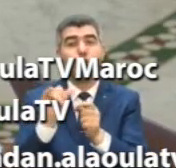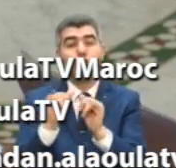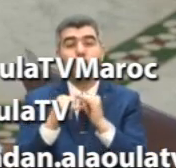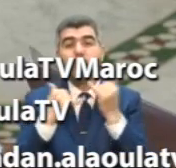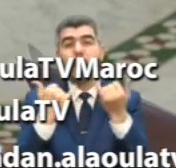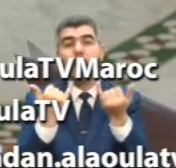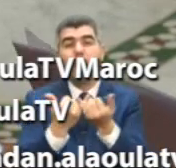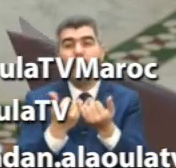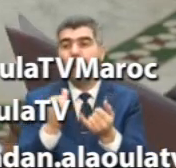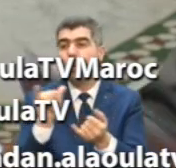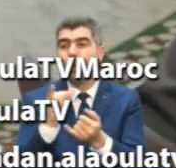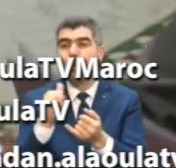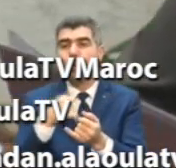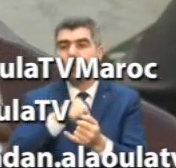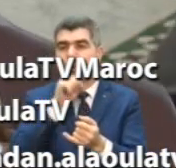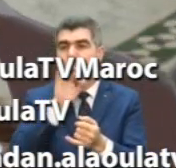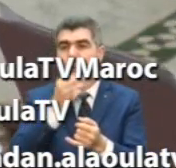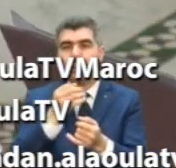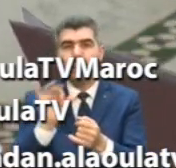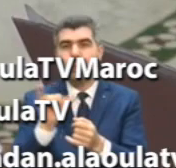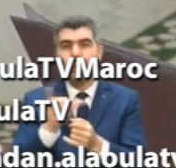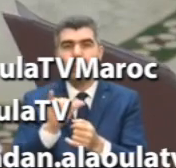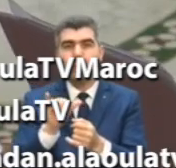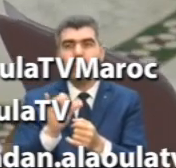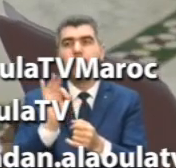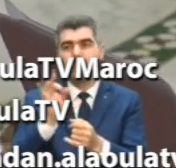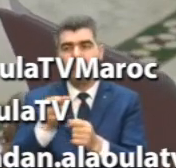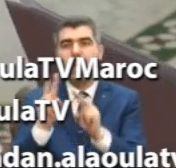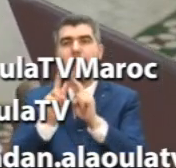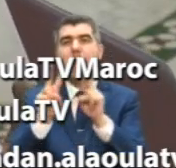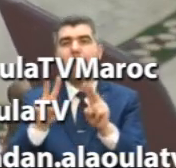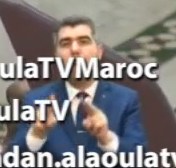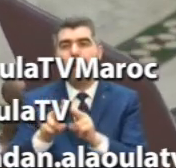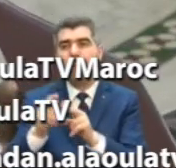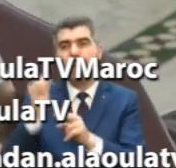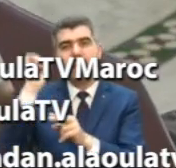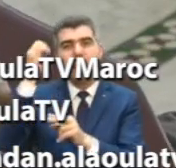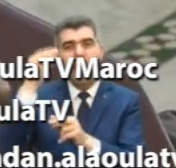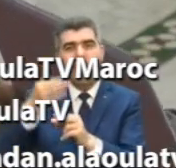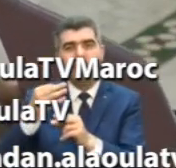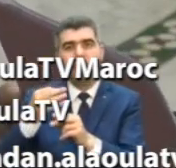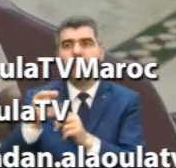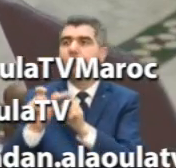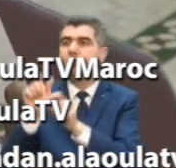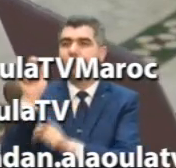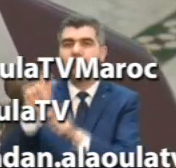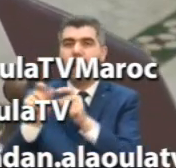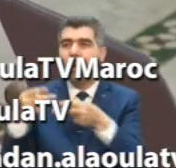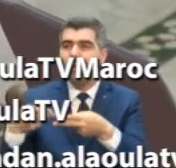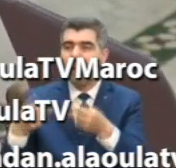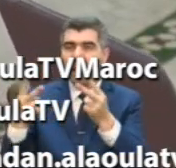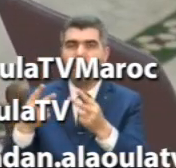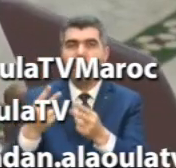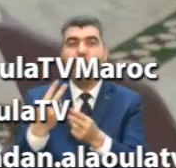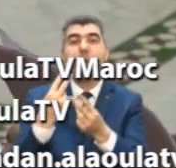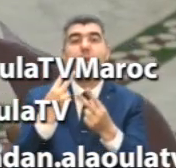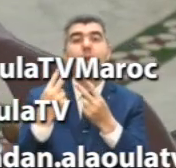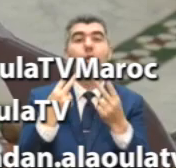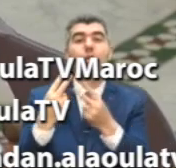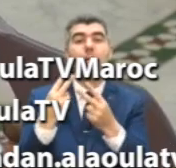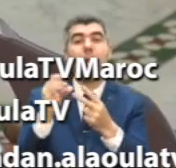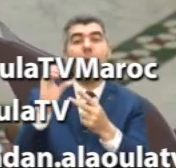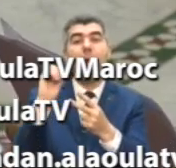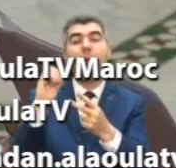الشركة. خلال هذا الموسم الدراسي 2017-2018 تم تسجيل حوالي 22,000